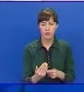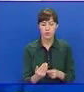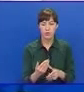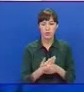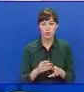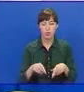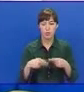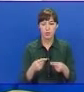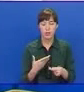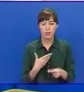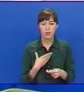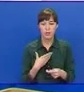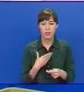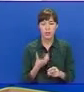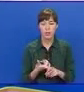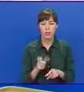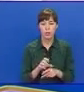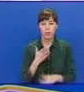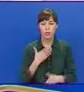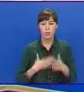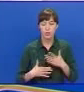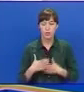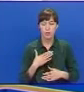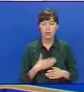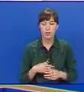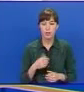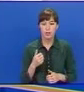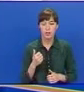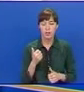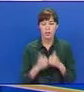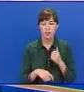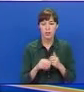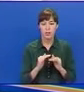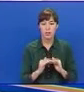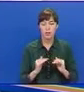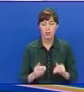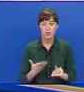көмегім тигеніме мен өте ризамын. Әрбір келген балаға мен